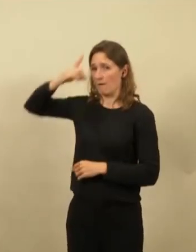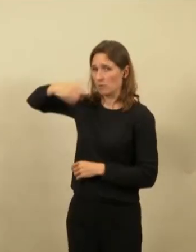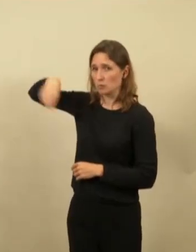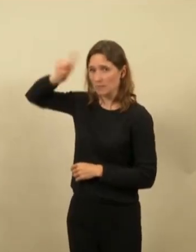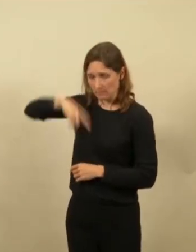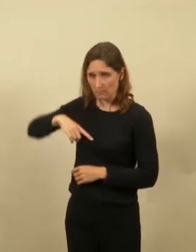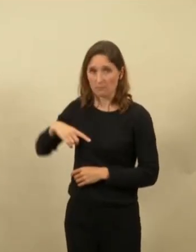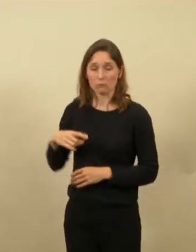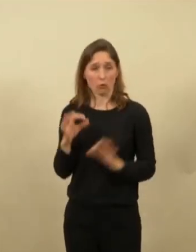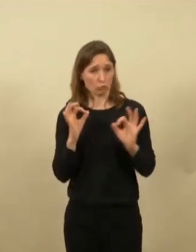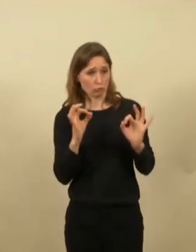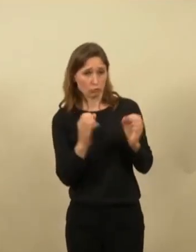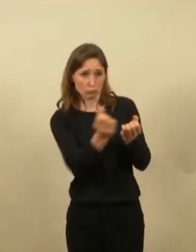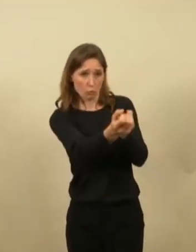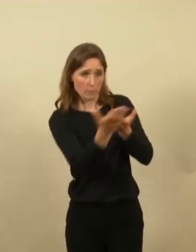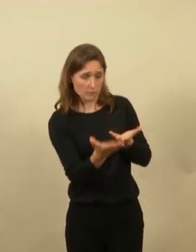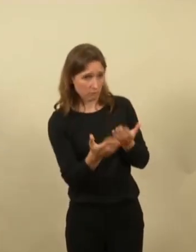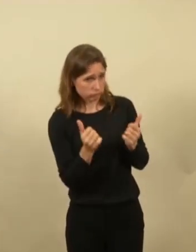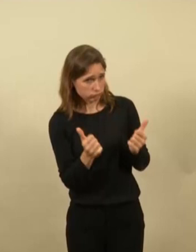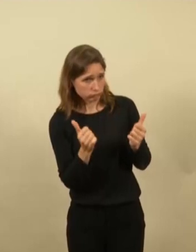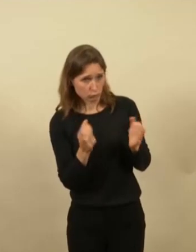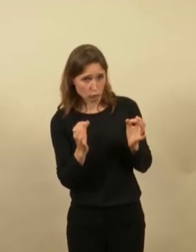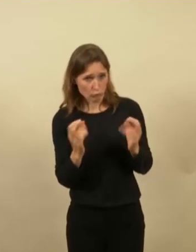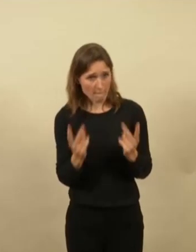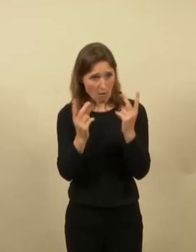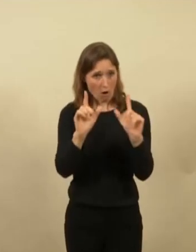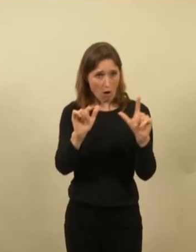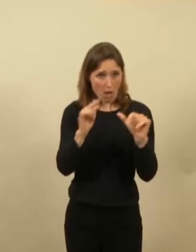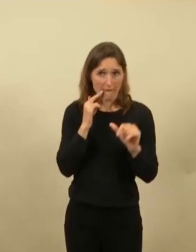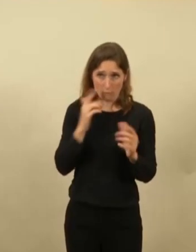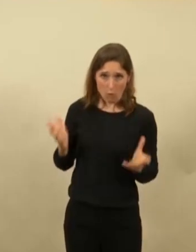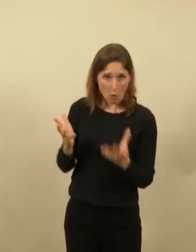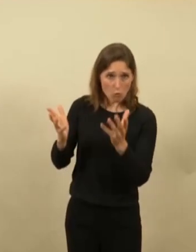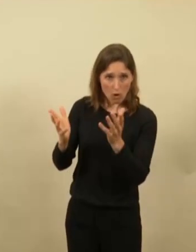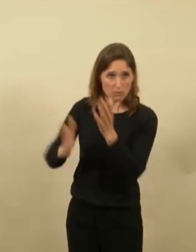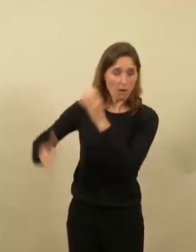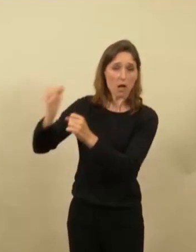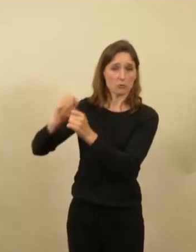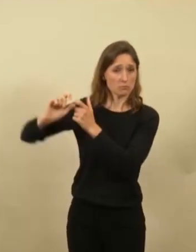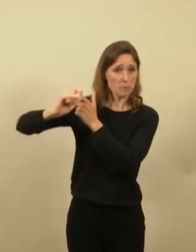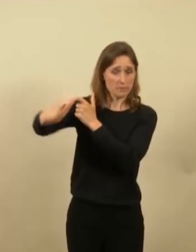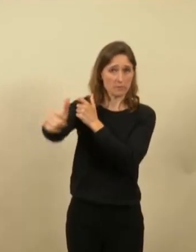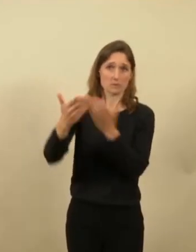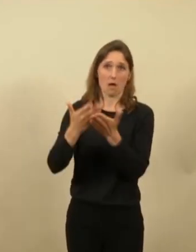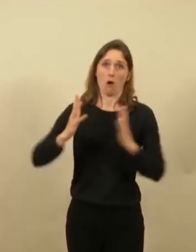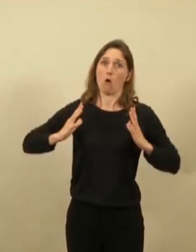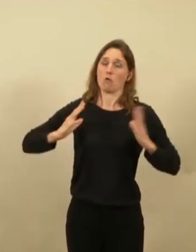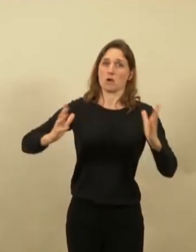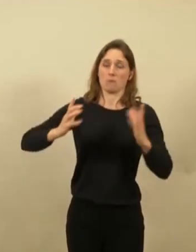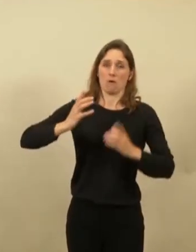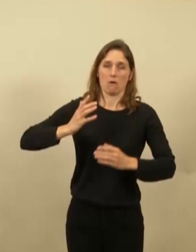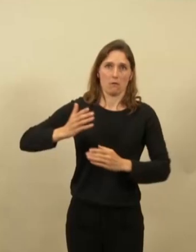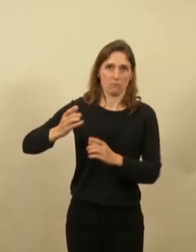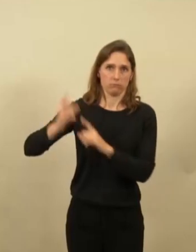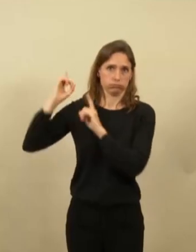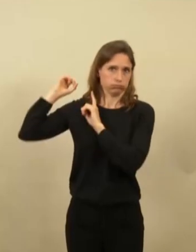pertinent la possibilité de valoriser ce dispositif qui est donc une un engagement historique maintenant défendu depuis de